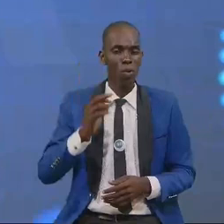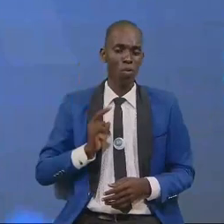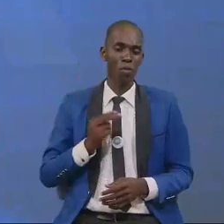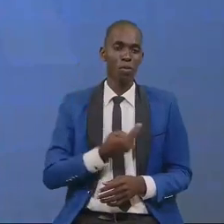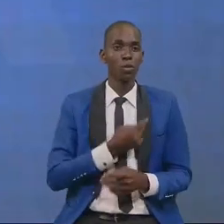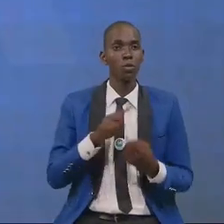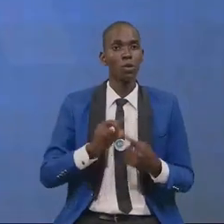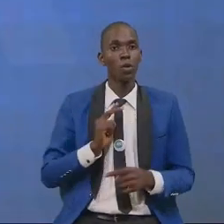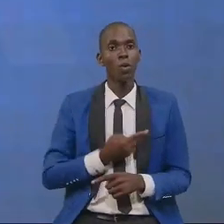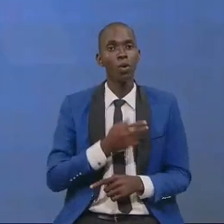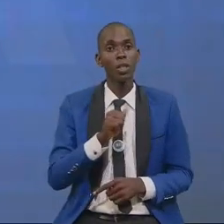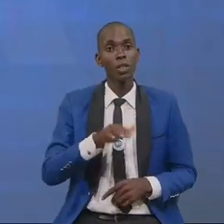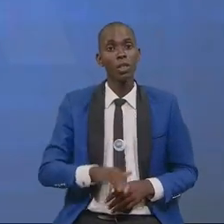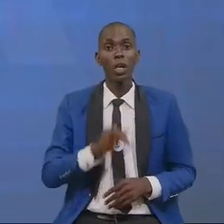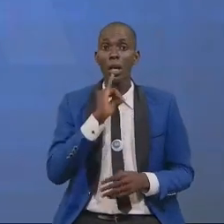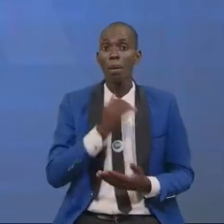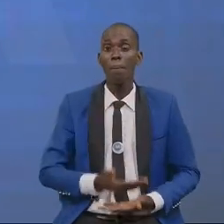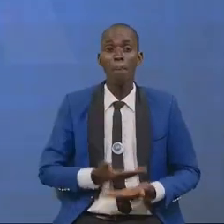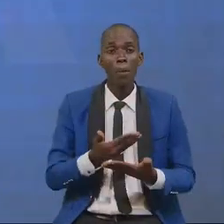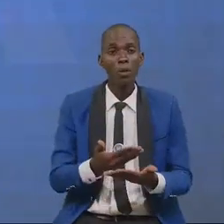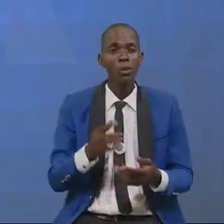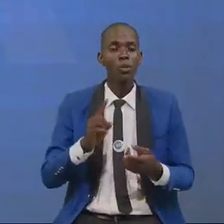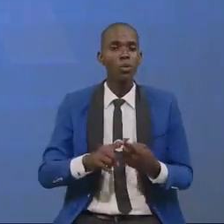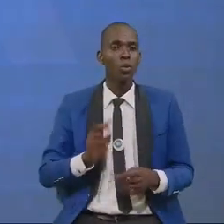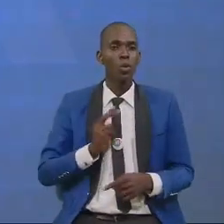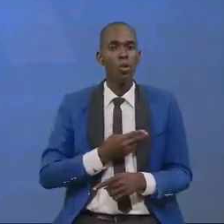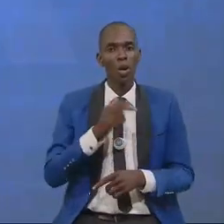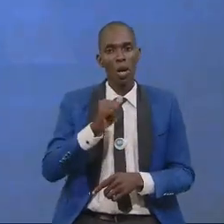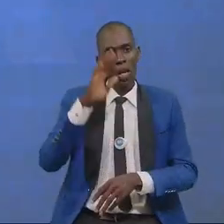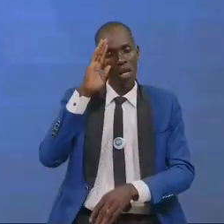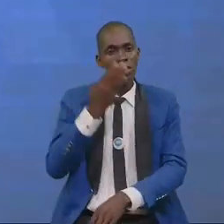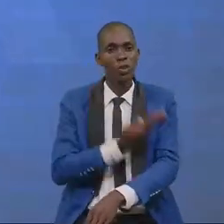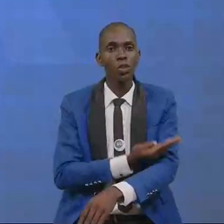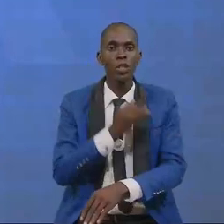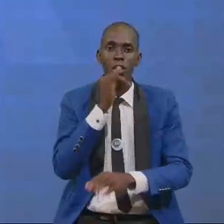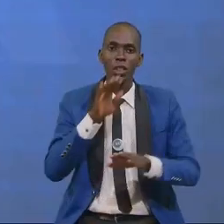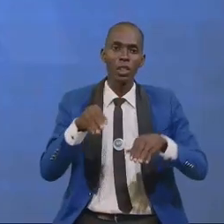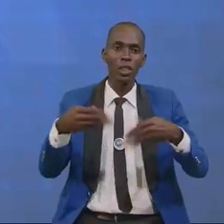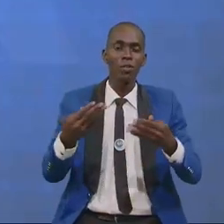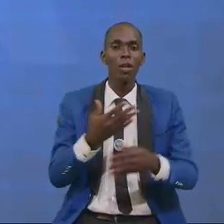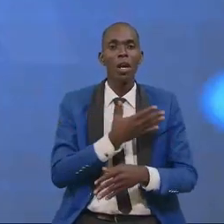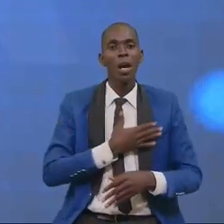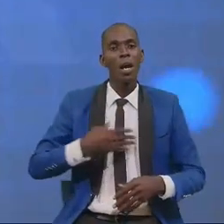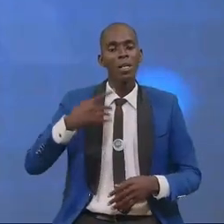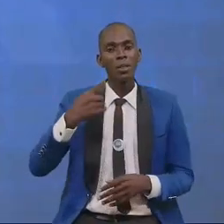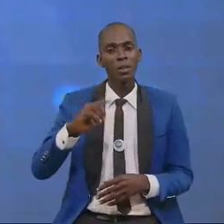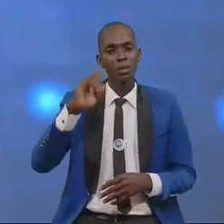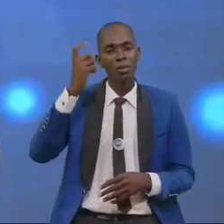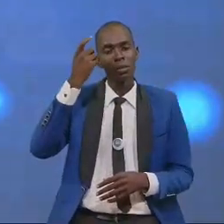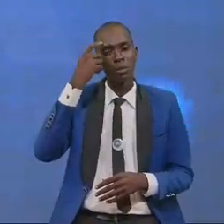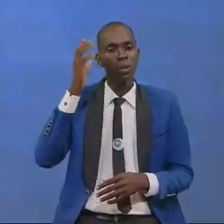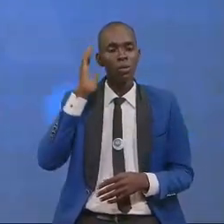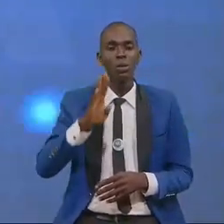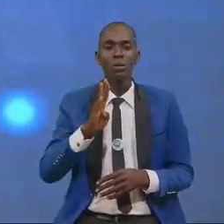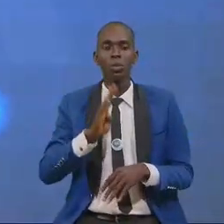nous est un fils nous est donné et on dit dans la suite et la domination reposera